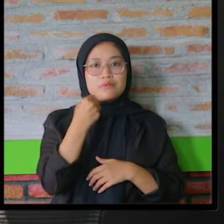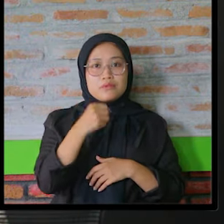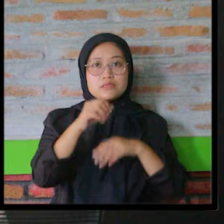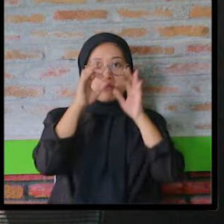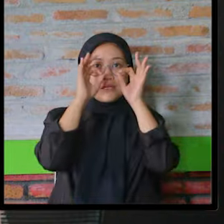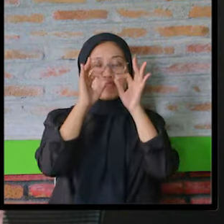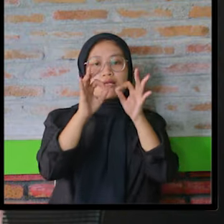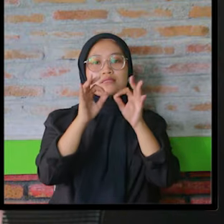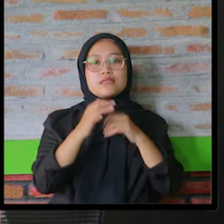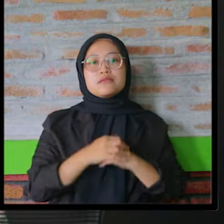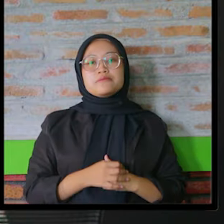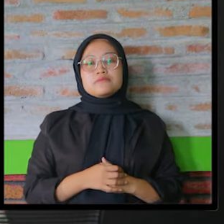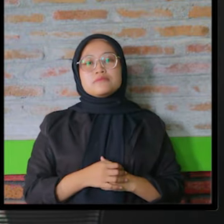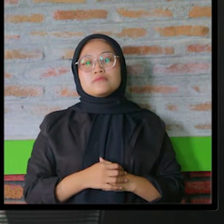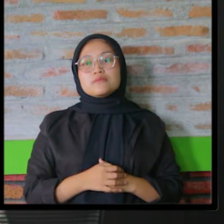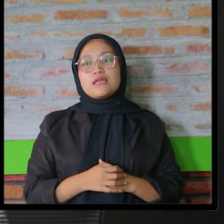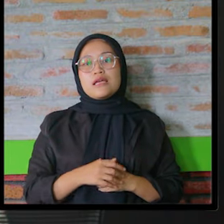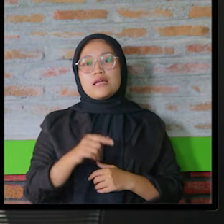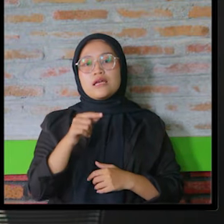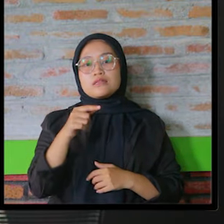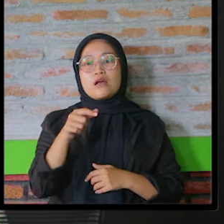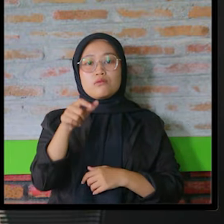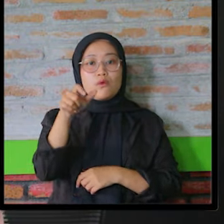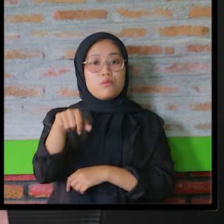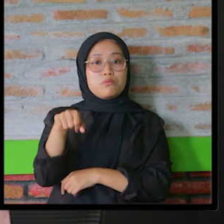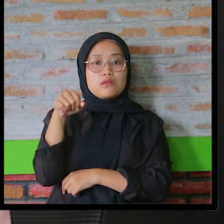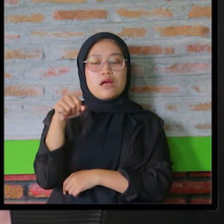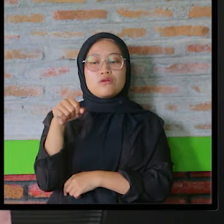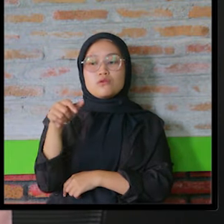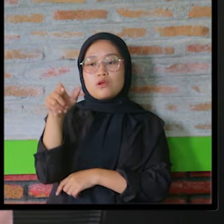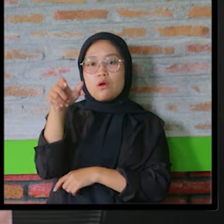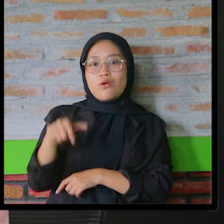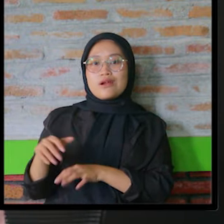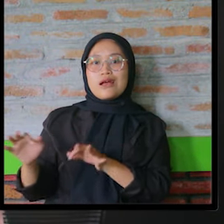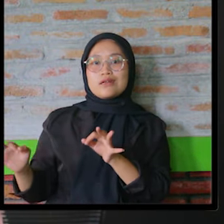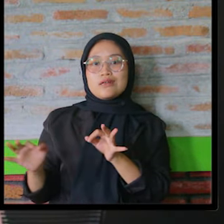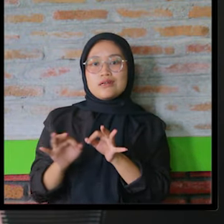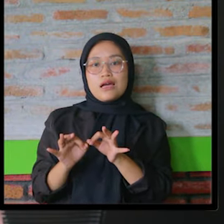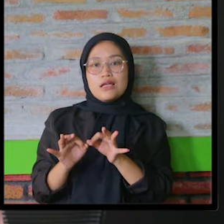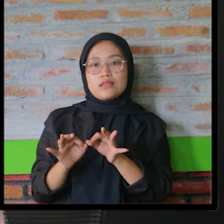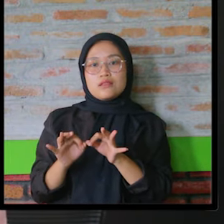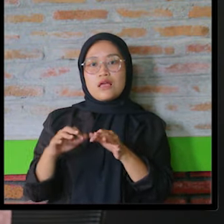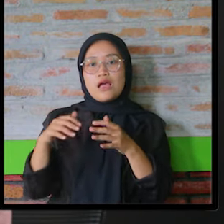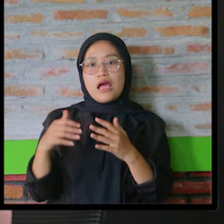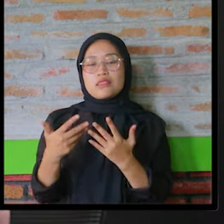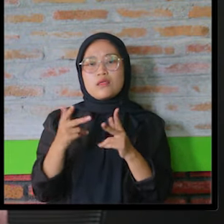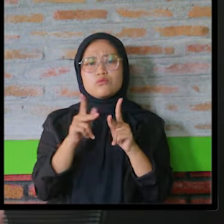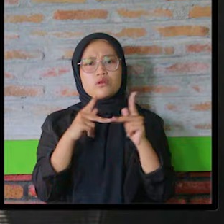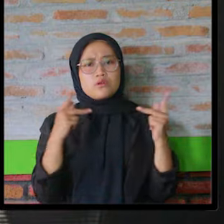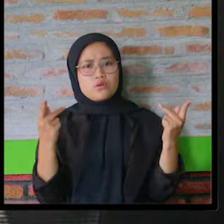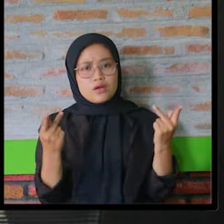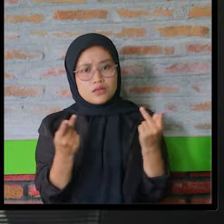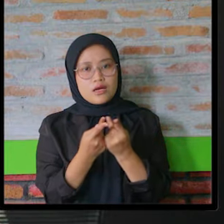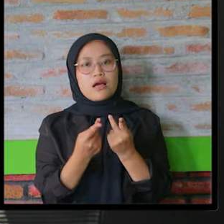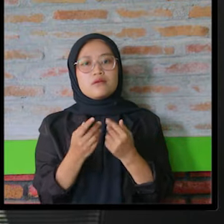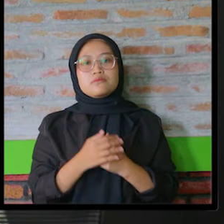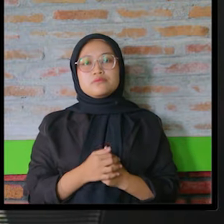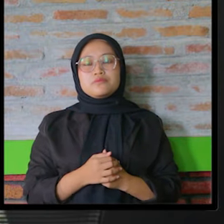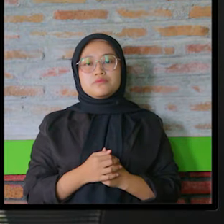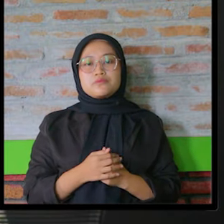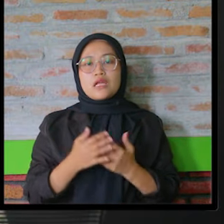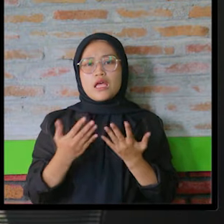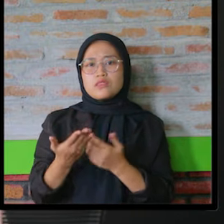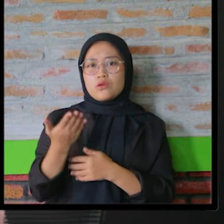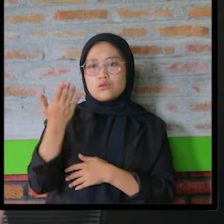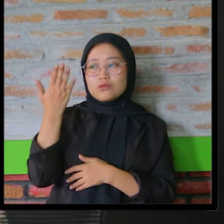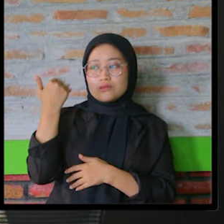dan pelaku pelaku adalah orang dekat atau bahkan keluarga atau mungkin tadi sempat Ibu sampaikan